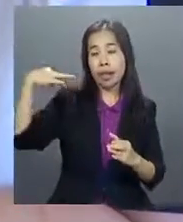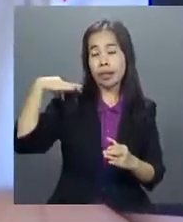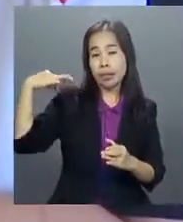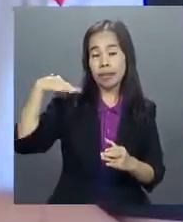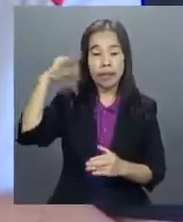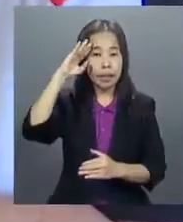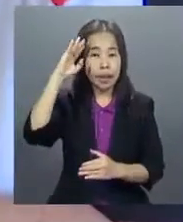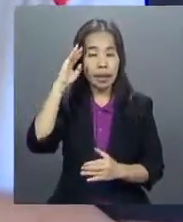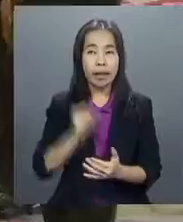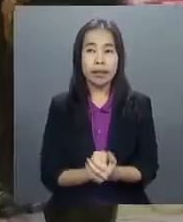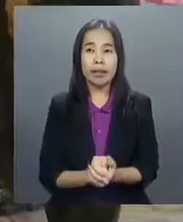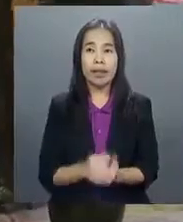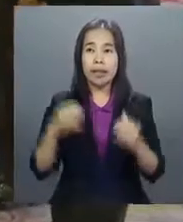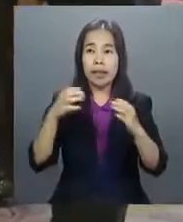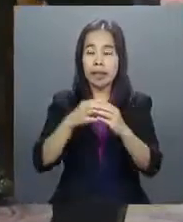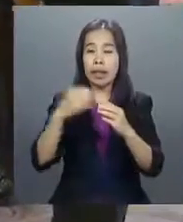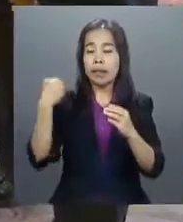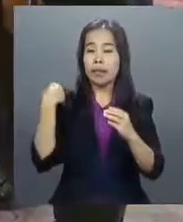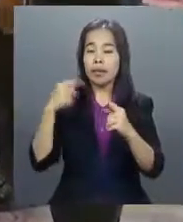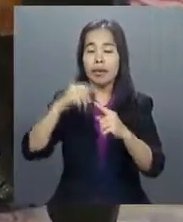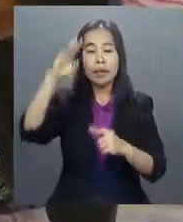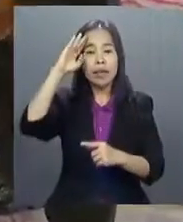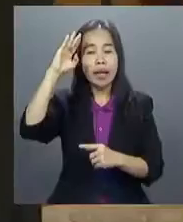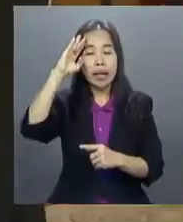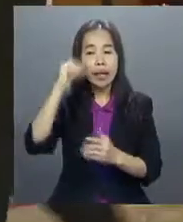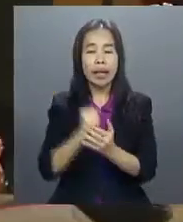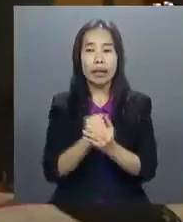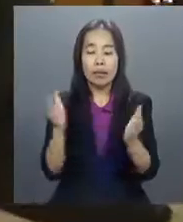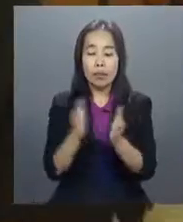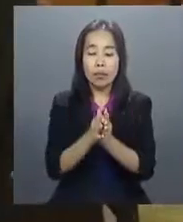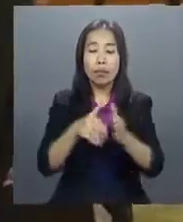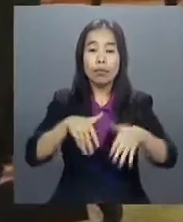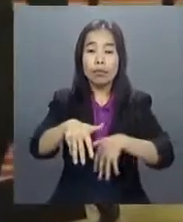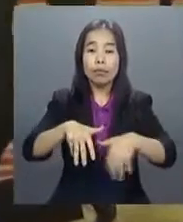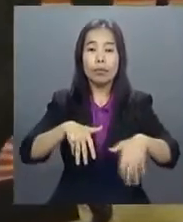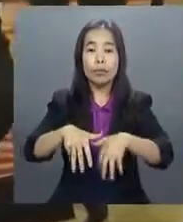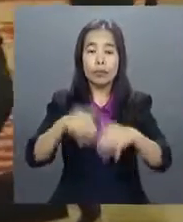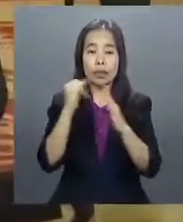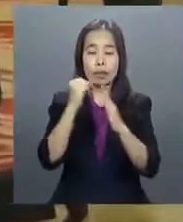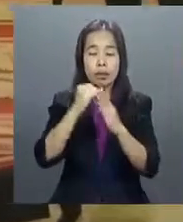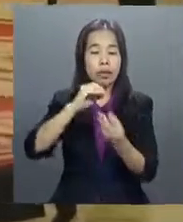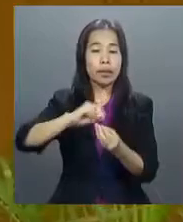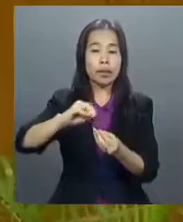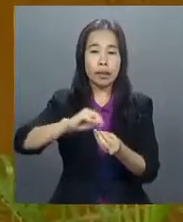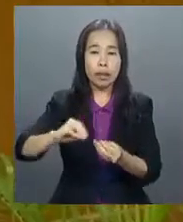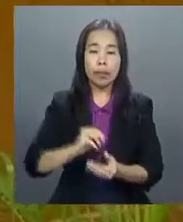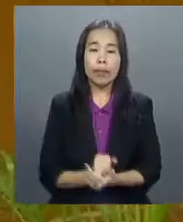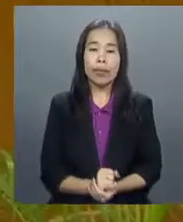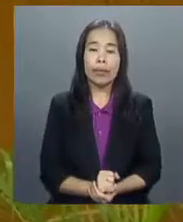งคณะข้าราชการกองพลทหารราบที่11ร่วมกับชุมชนค่ายสมเด็จพระนั่งเกล้าจังหวัดฉะเชิงเทรา